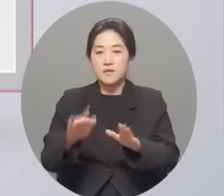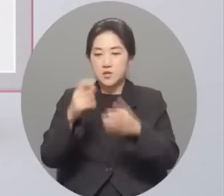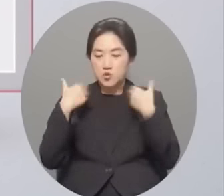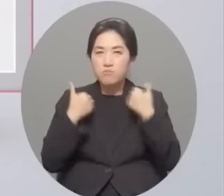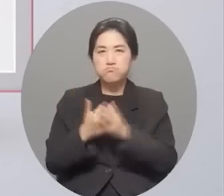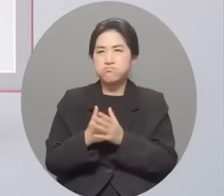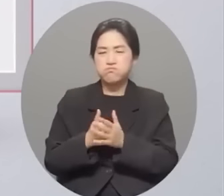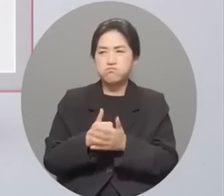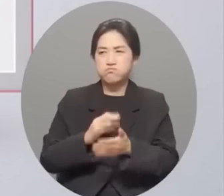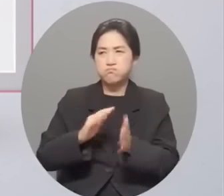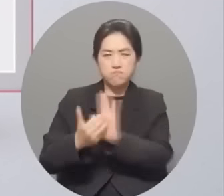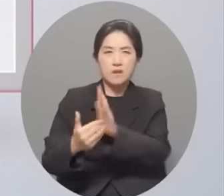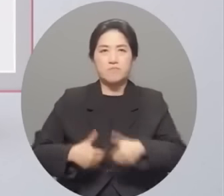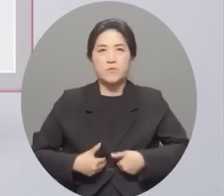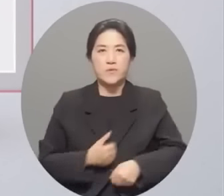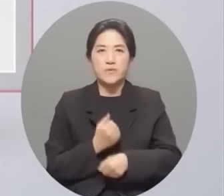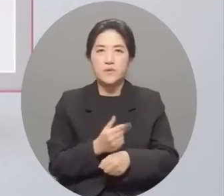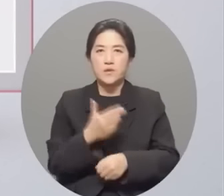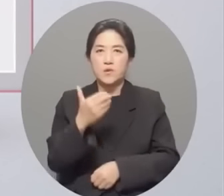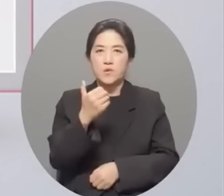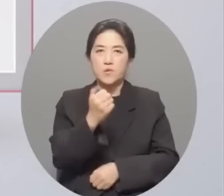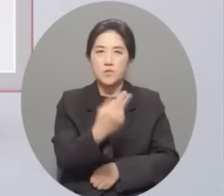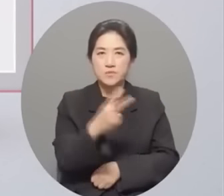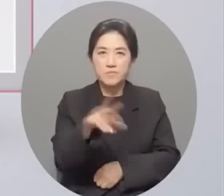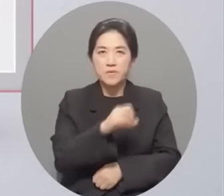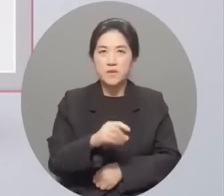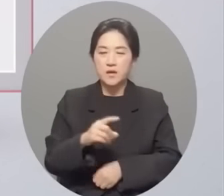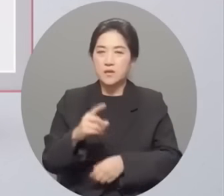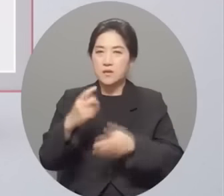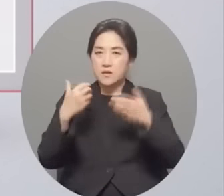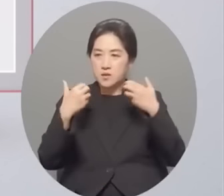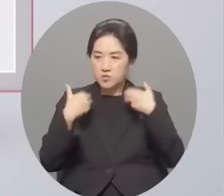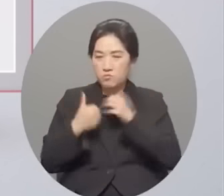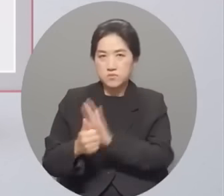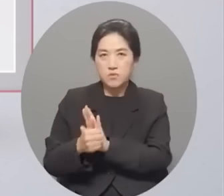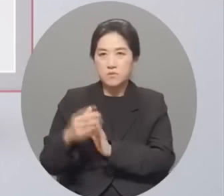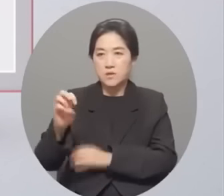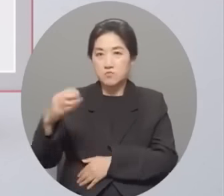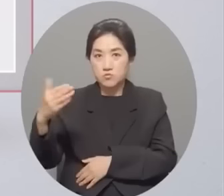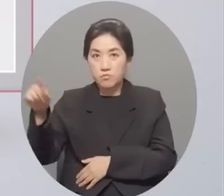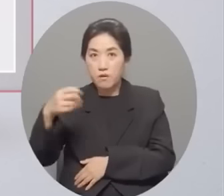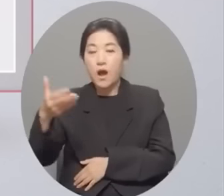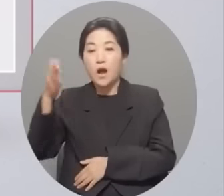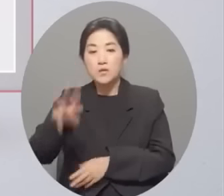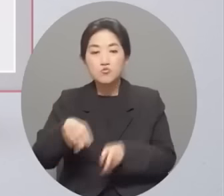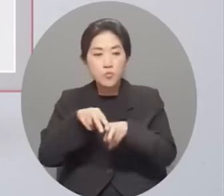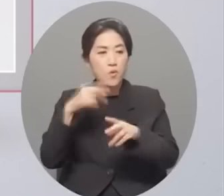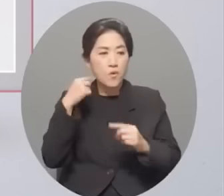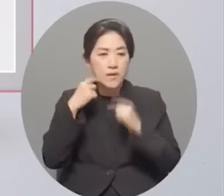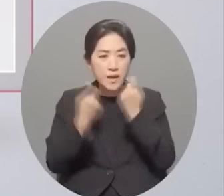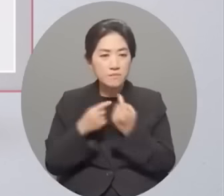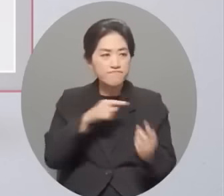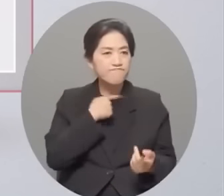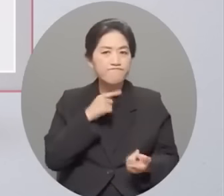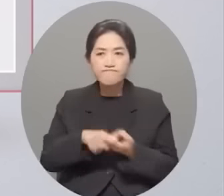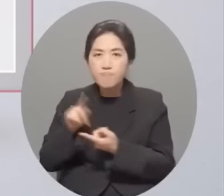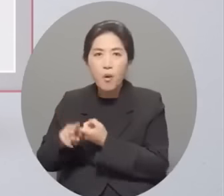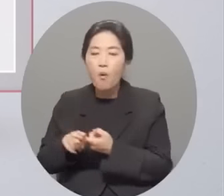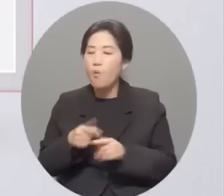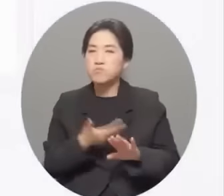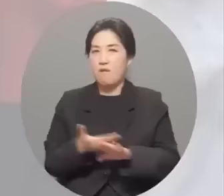52% 정부 지원 39% 정부 견제론 더 높게 나타났지만 후보 개인별 지지도에